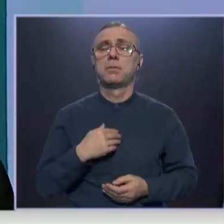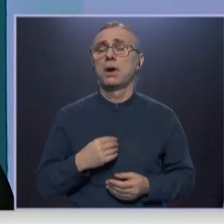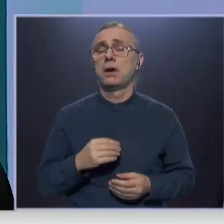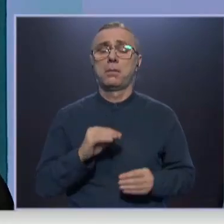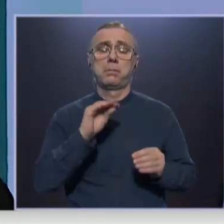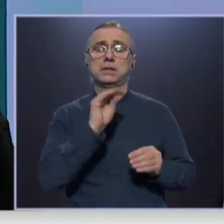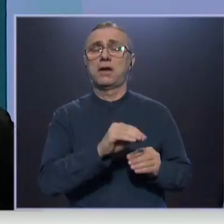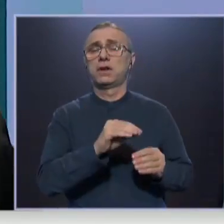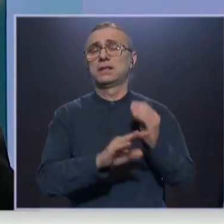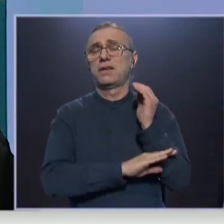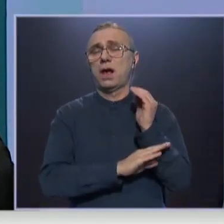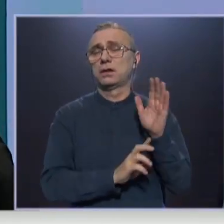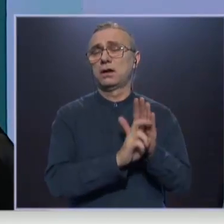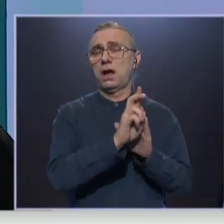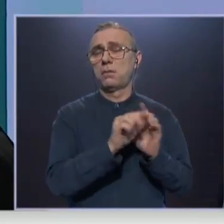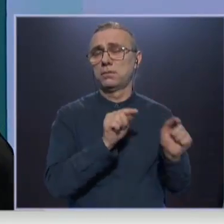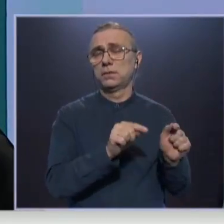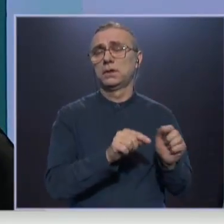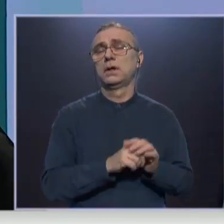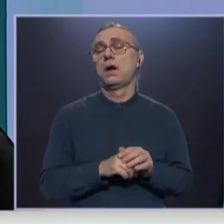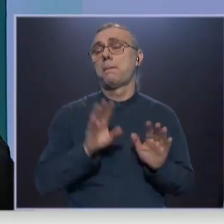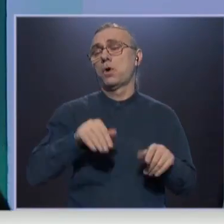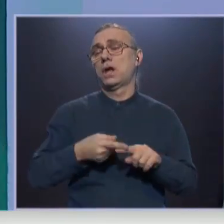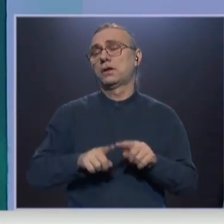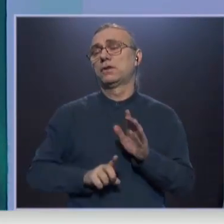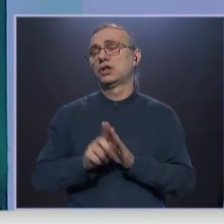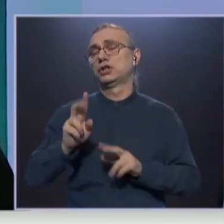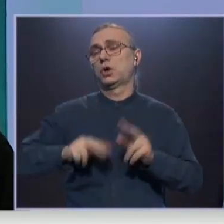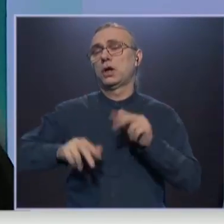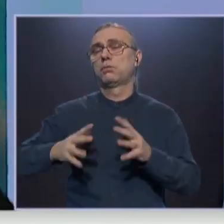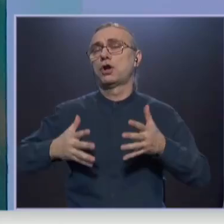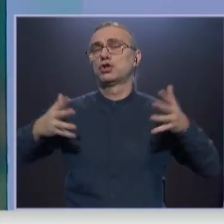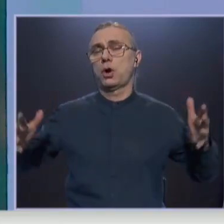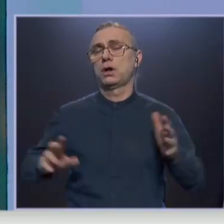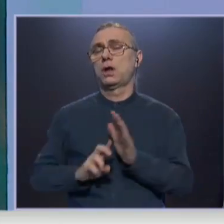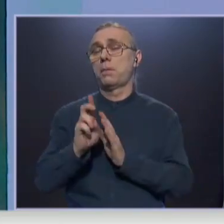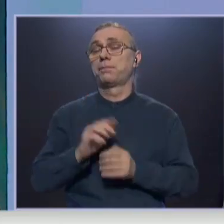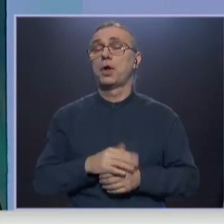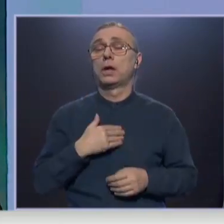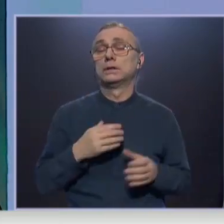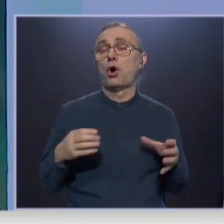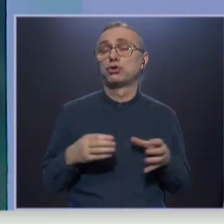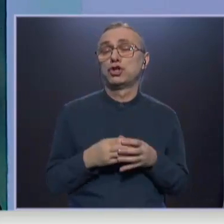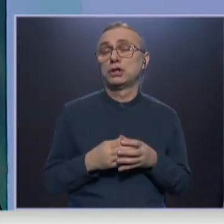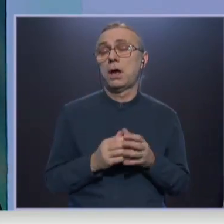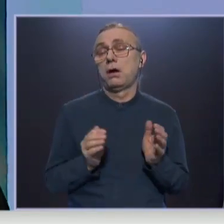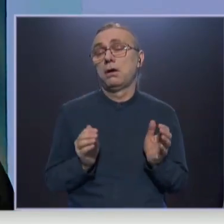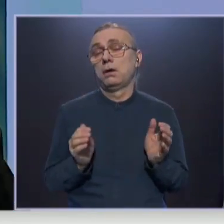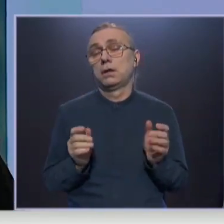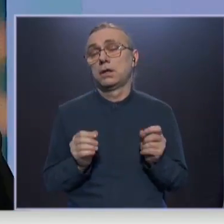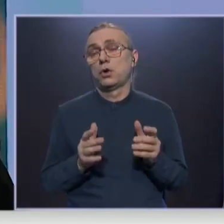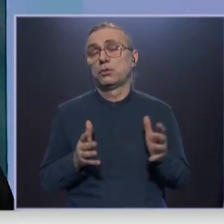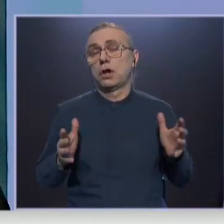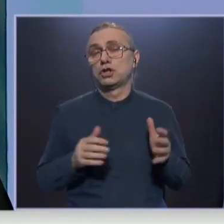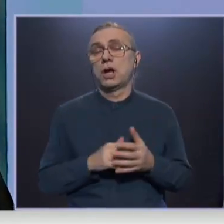деревянный храмик, обычно после этого начинают сразу строить храм большой. Но я просто понимаю, община у нас еще не очень большая, в деревянном храме помещаемся, и мы